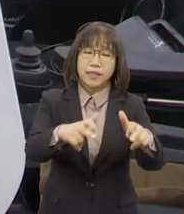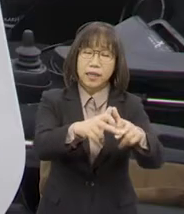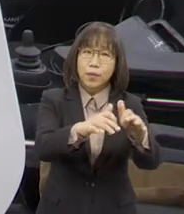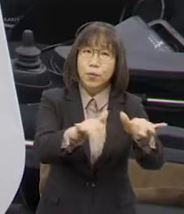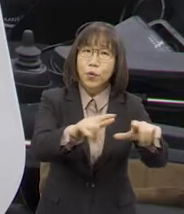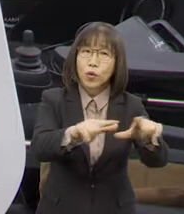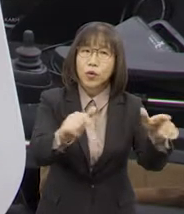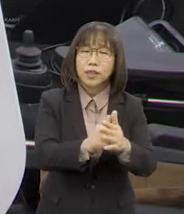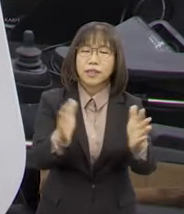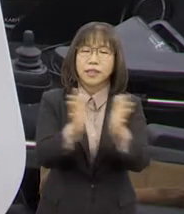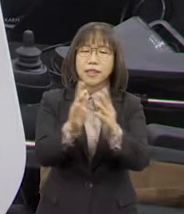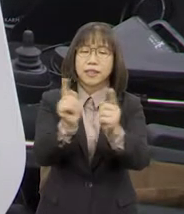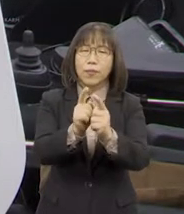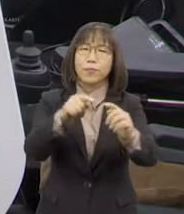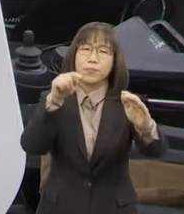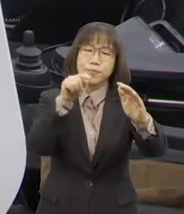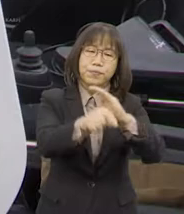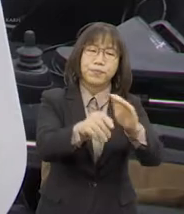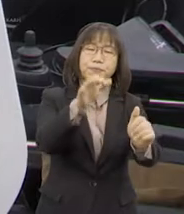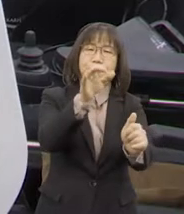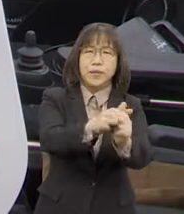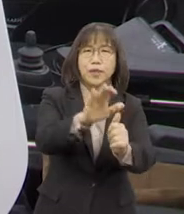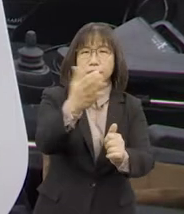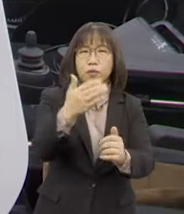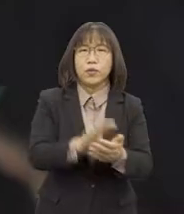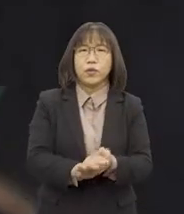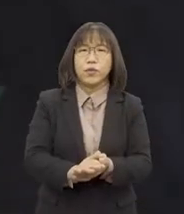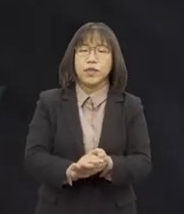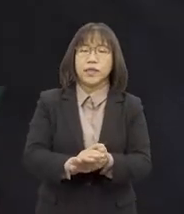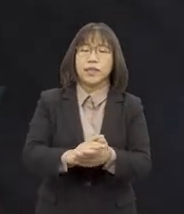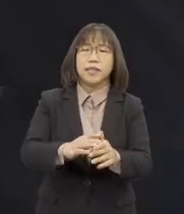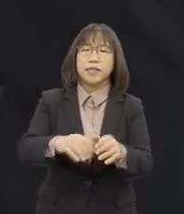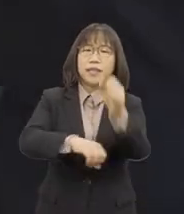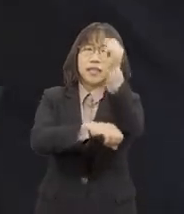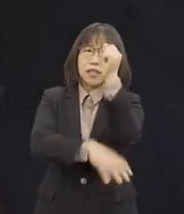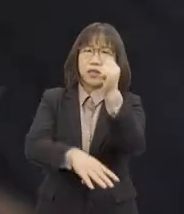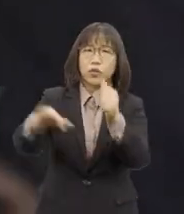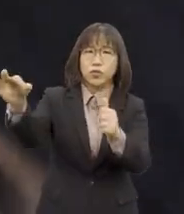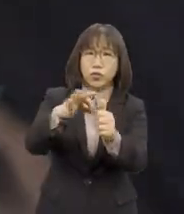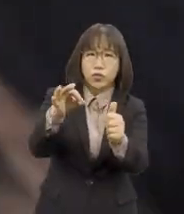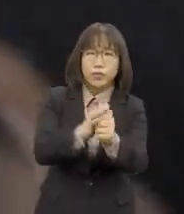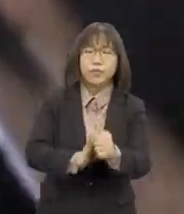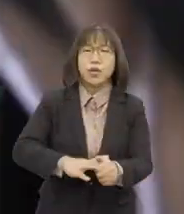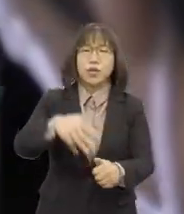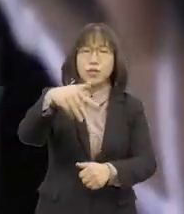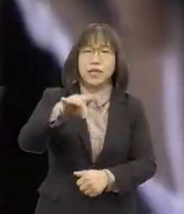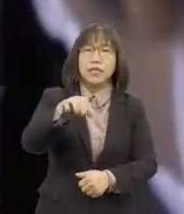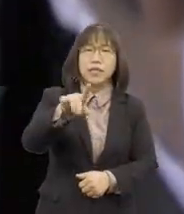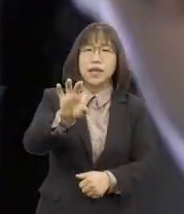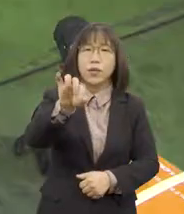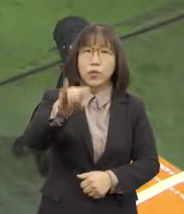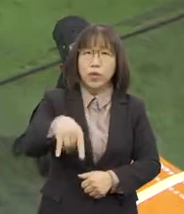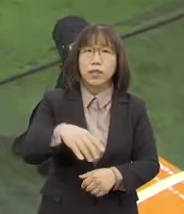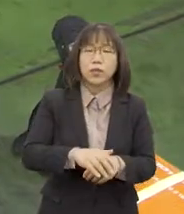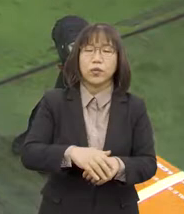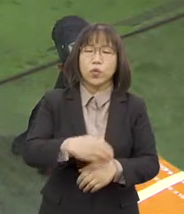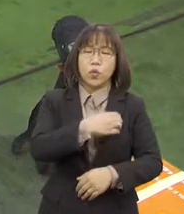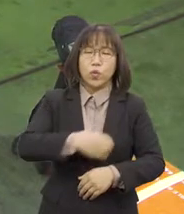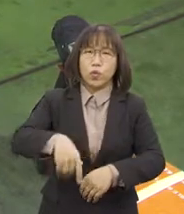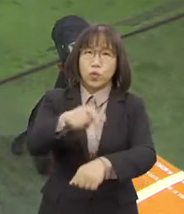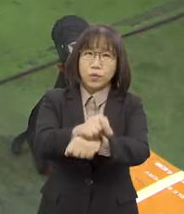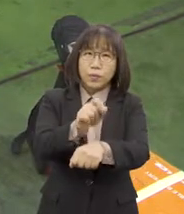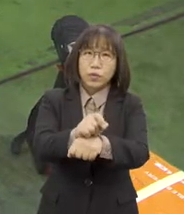일반 장애인의 경우 직접 센터에 수리 신청하면 되고 기초수급자, 차상위 장애인의 경우